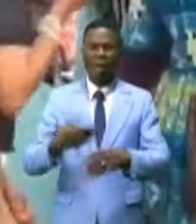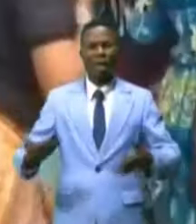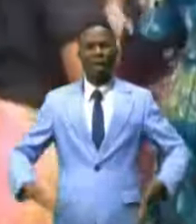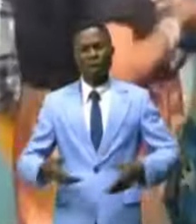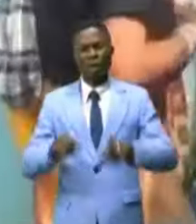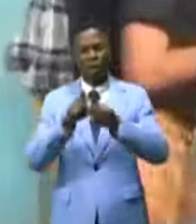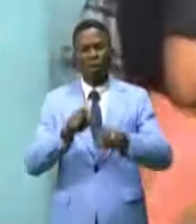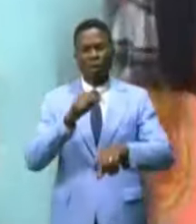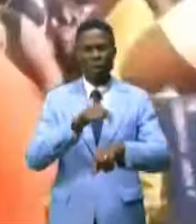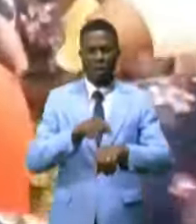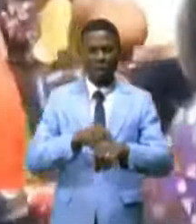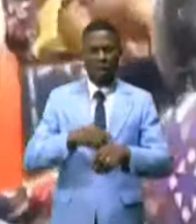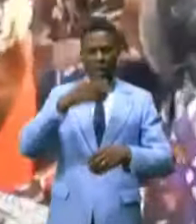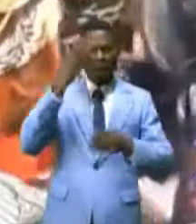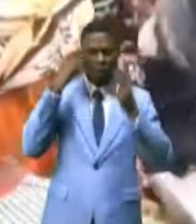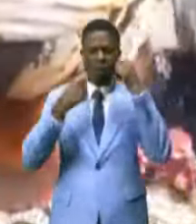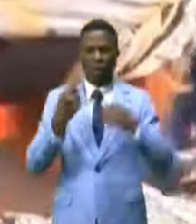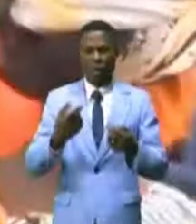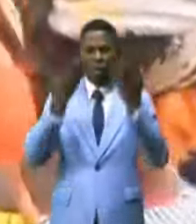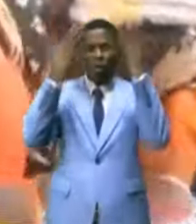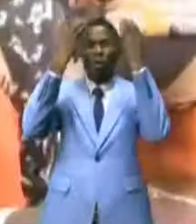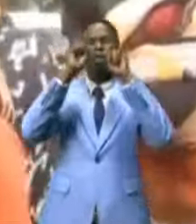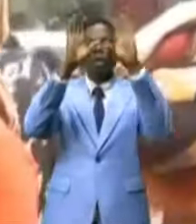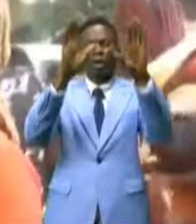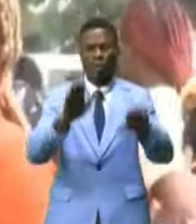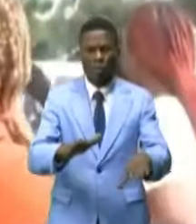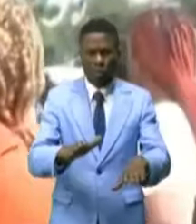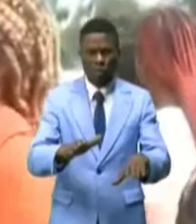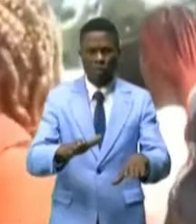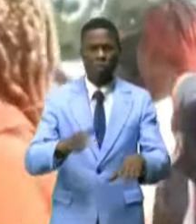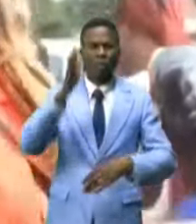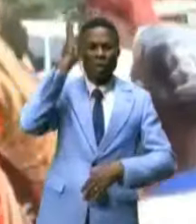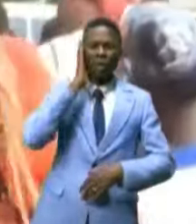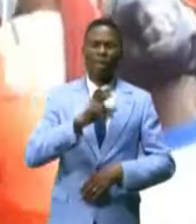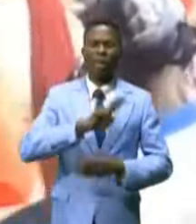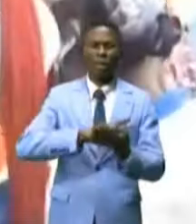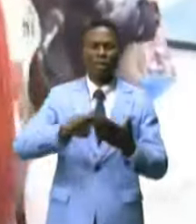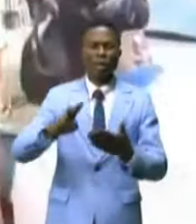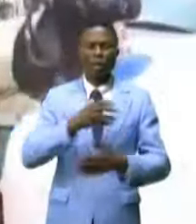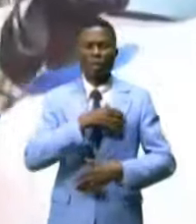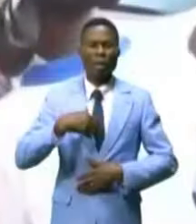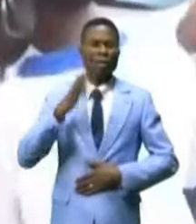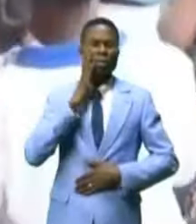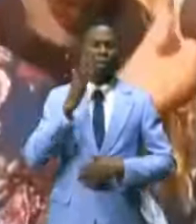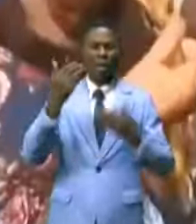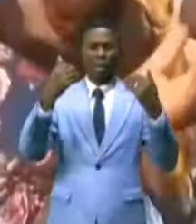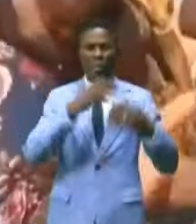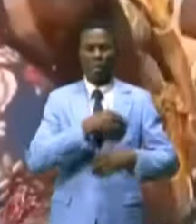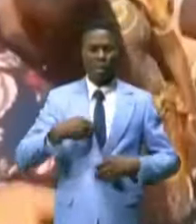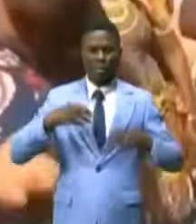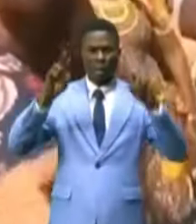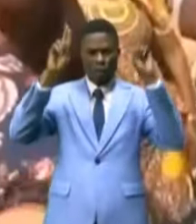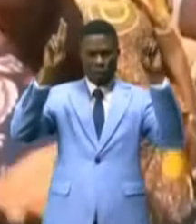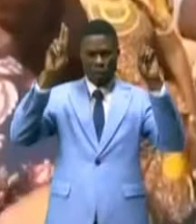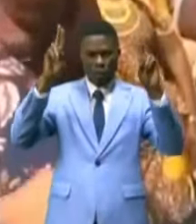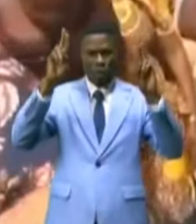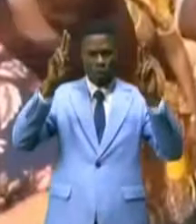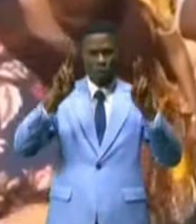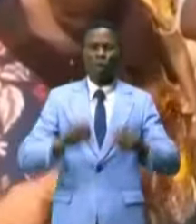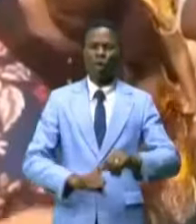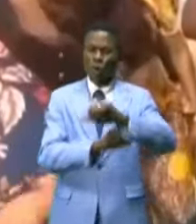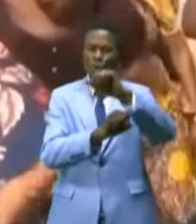Dieu la bénisse dans son travail et que la Sainte Vierge Marie, Mère de Jésus, intercède dans toutes